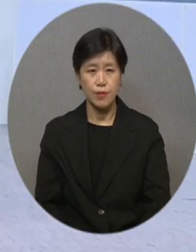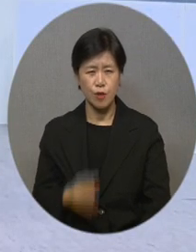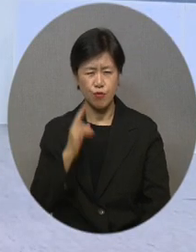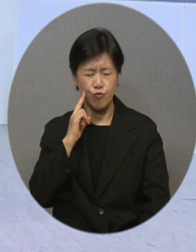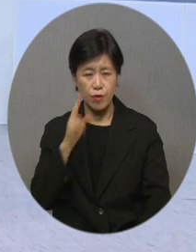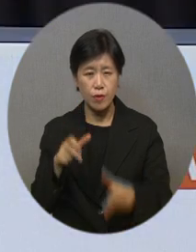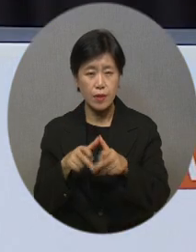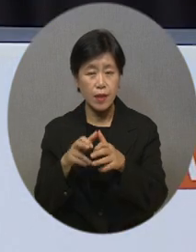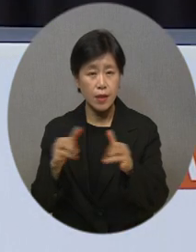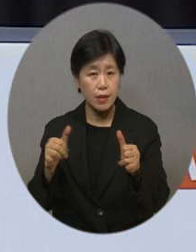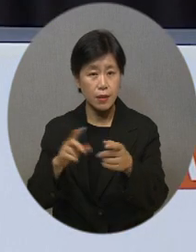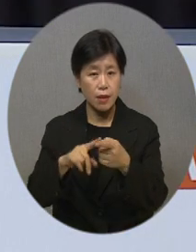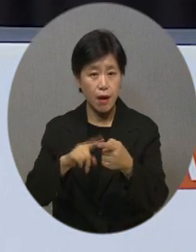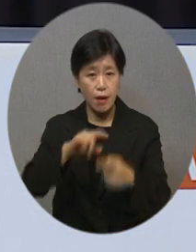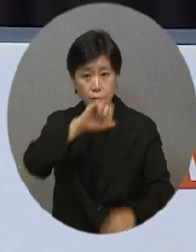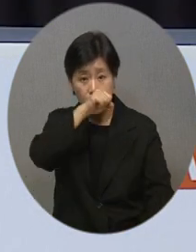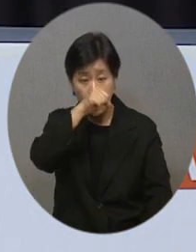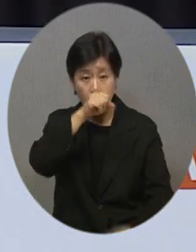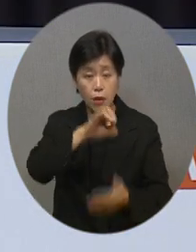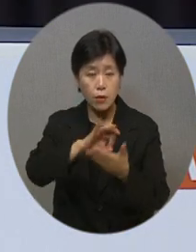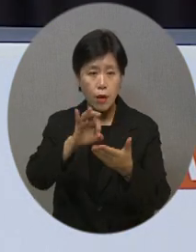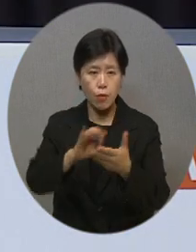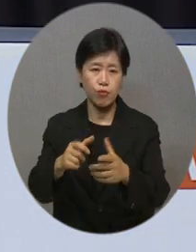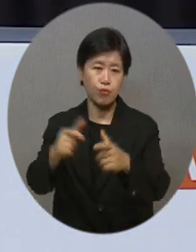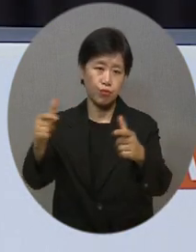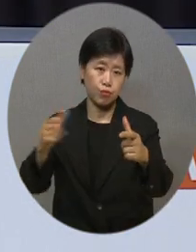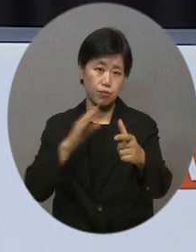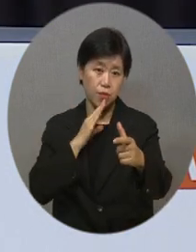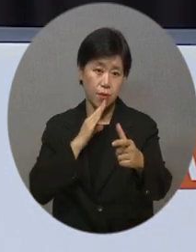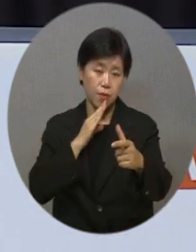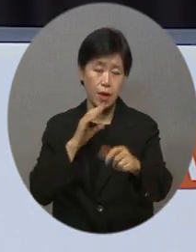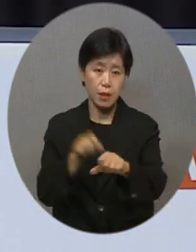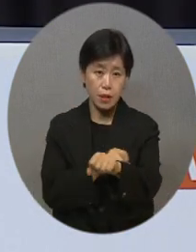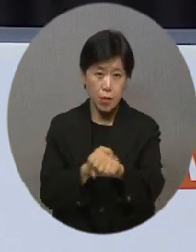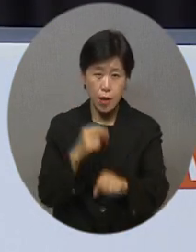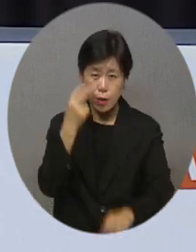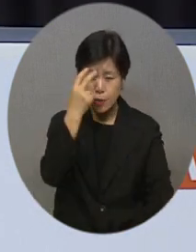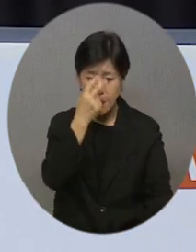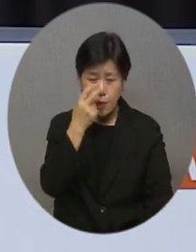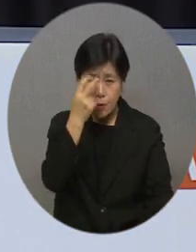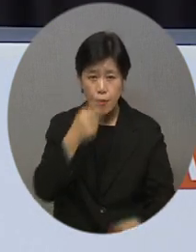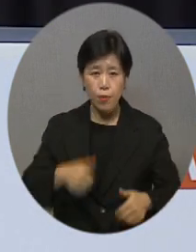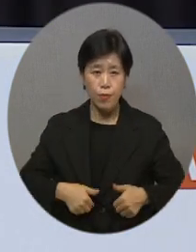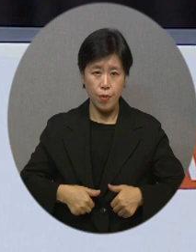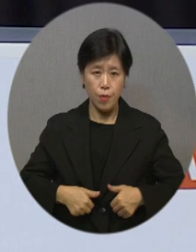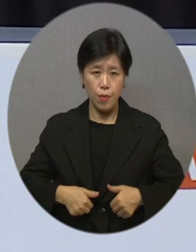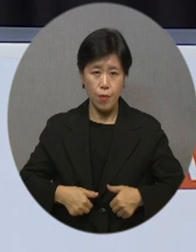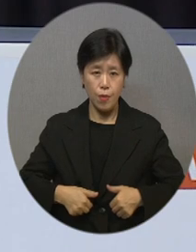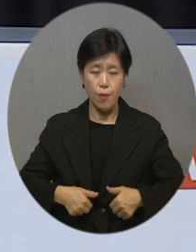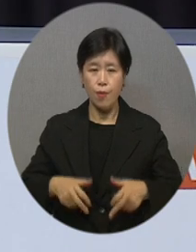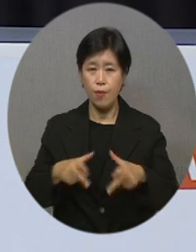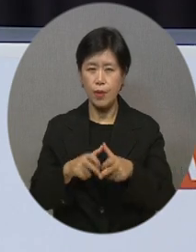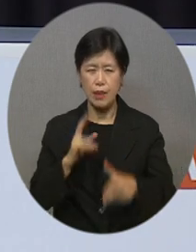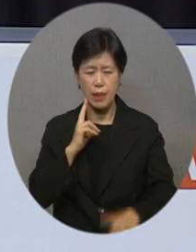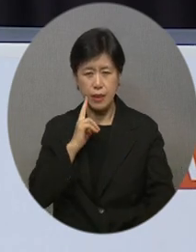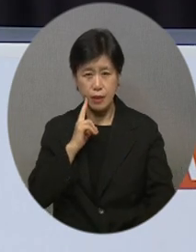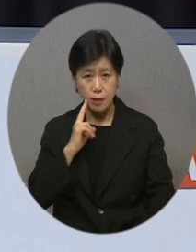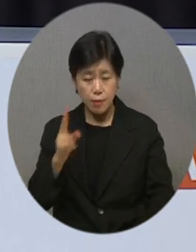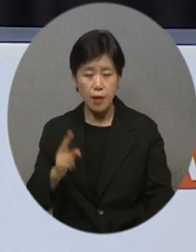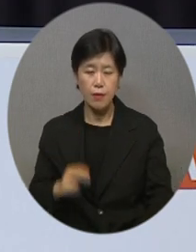예산안은 높아졌다고 하셨습니다. 특히 돌봄이 필요한 최중증 발달 장애인에